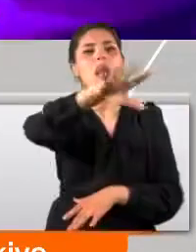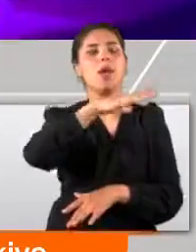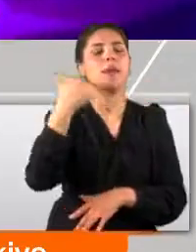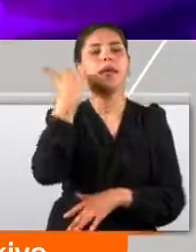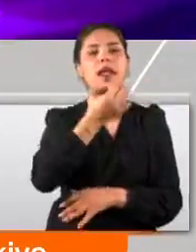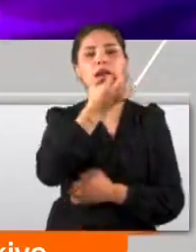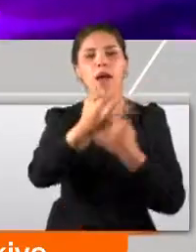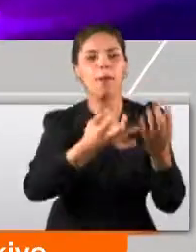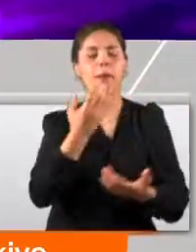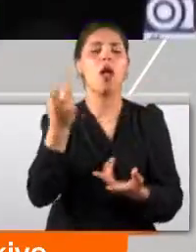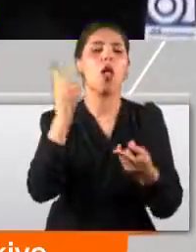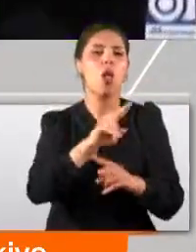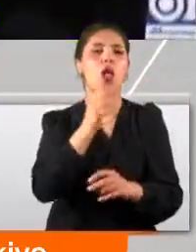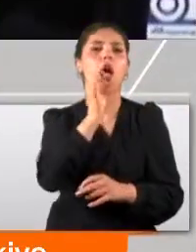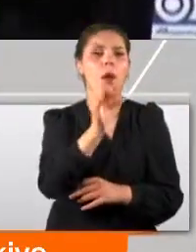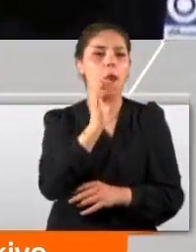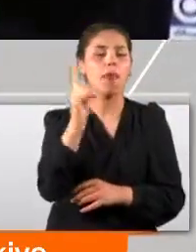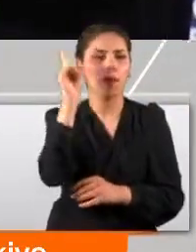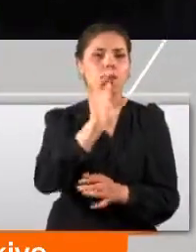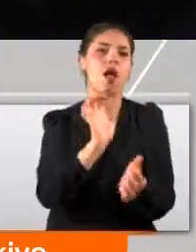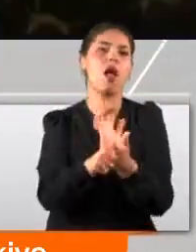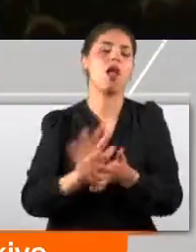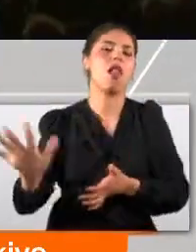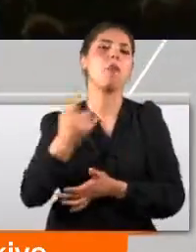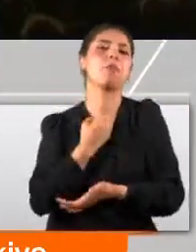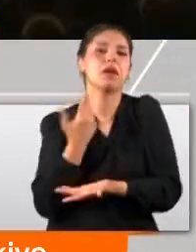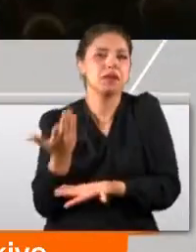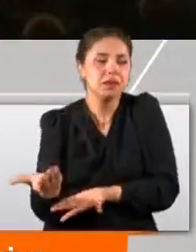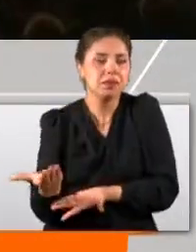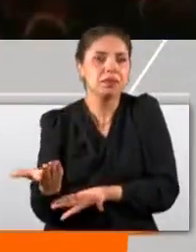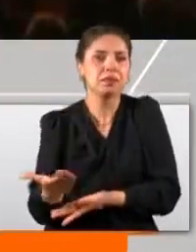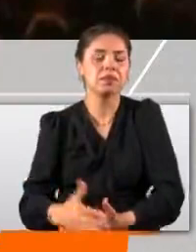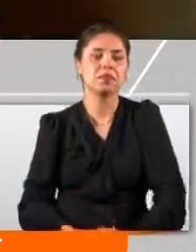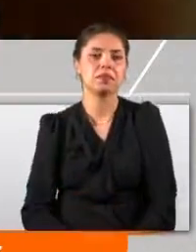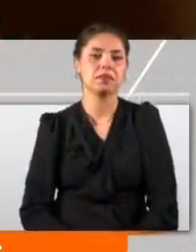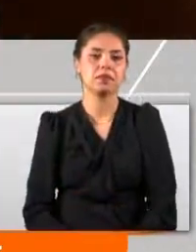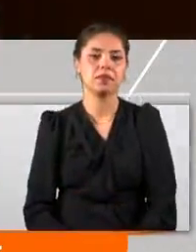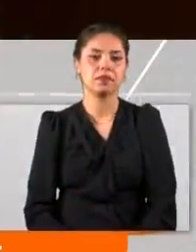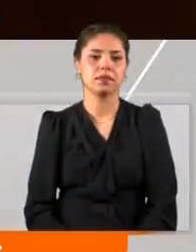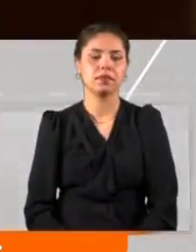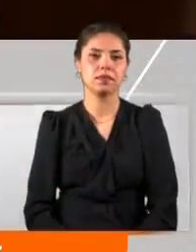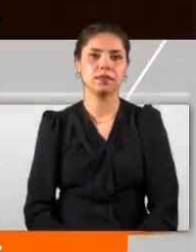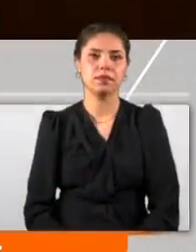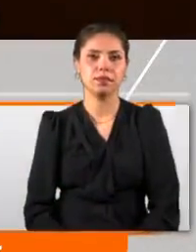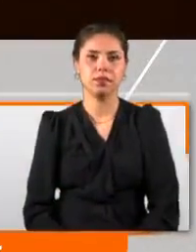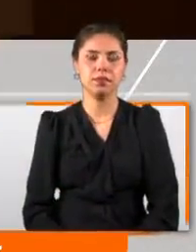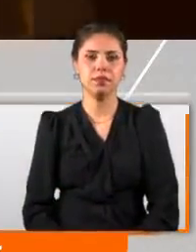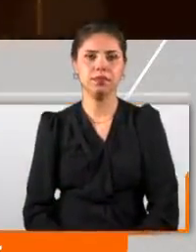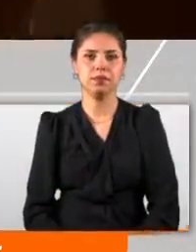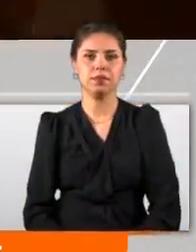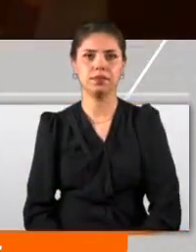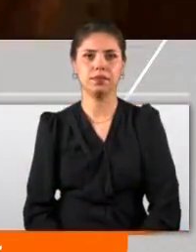kalındıkça asılsız haberler de ortaya çok fazla çıktı. Çok üzücü gerçekten. Uğur ailesi adına herhangi